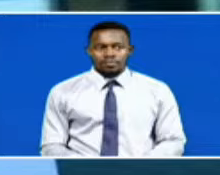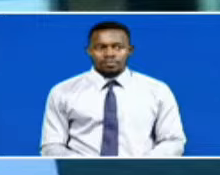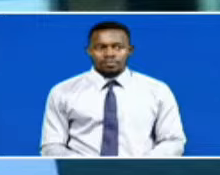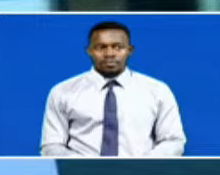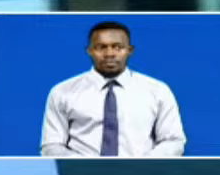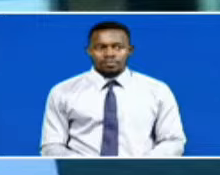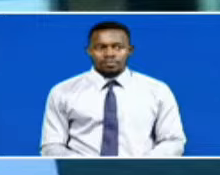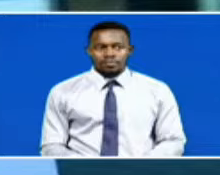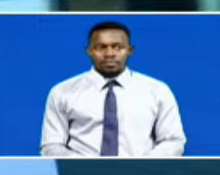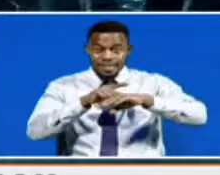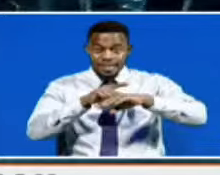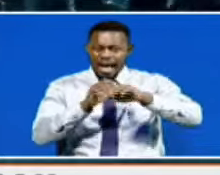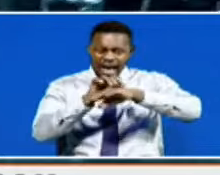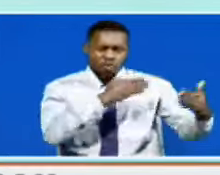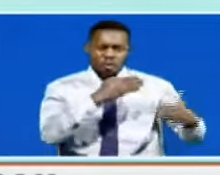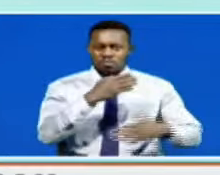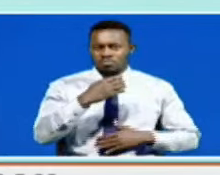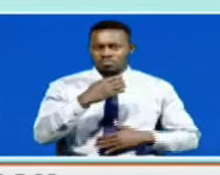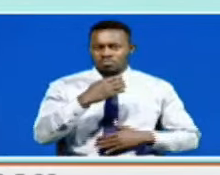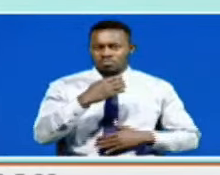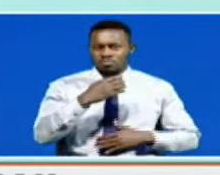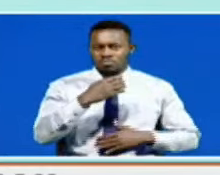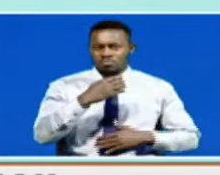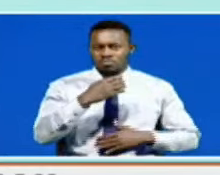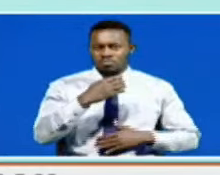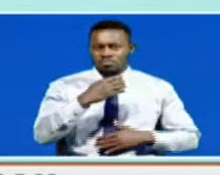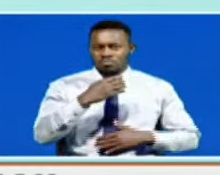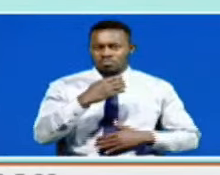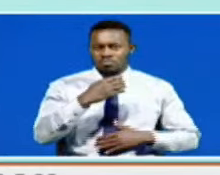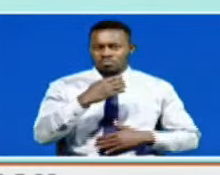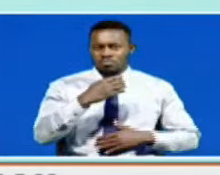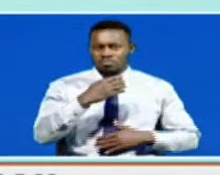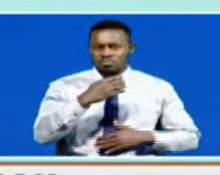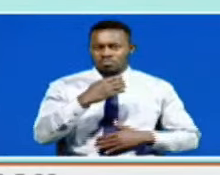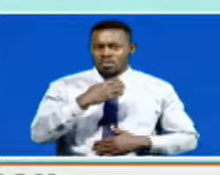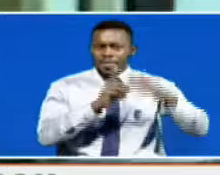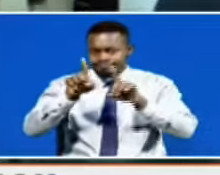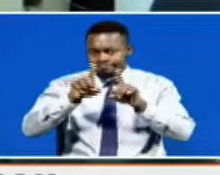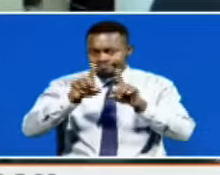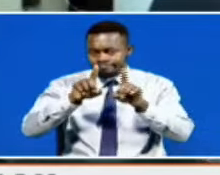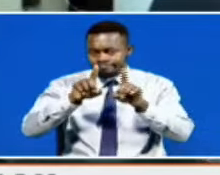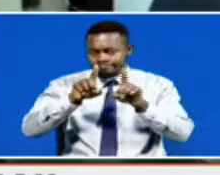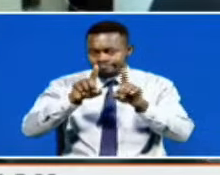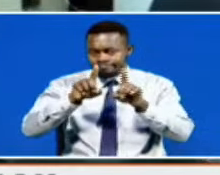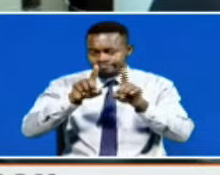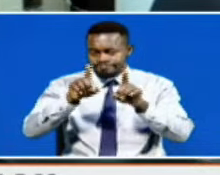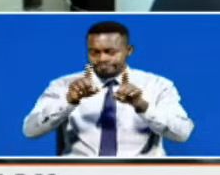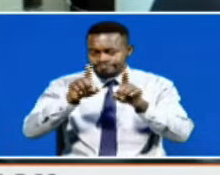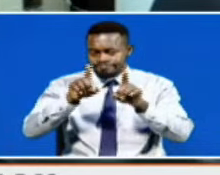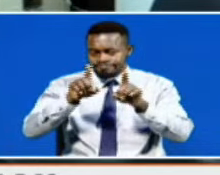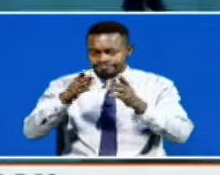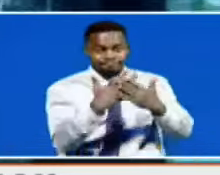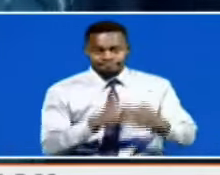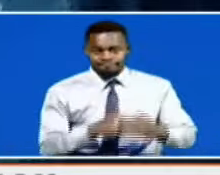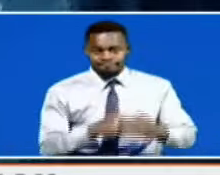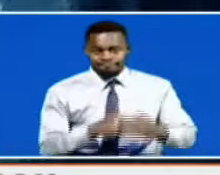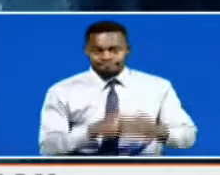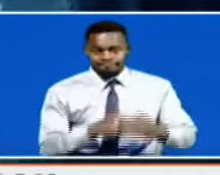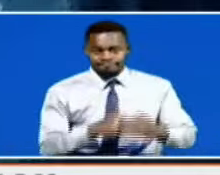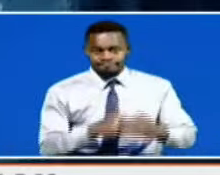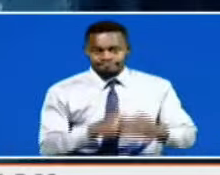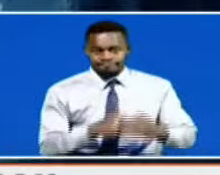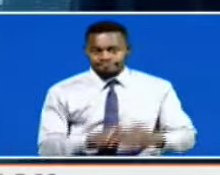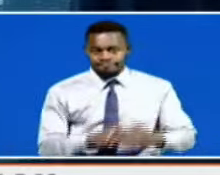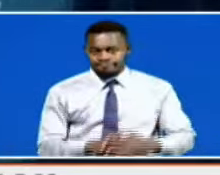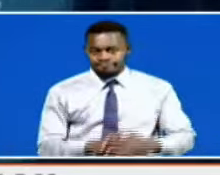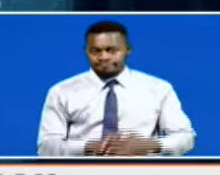Saa 12 kamili asubuhi na Mohamed Balala aliyekuwa waziri wa utalii anasindikizwa na wapelelezi wa tume ya maadili na kupambana na ufisadi